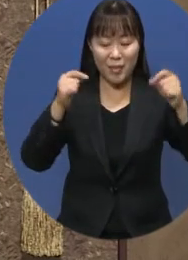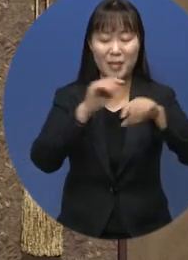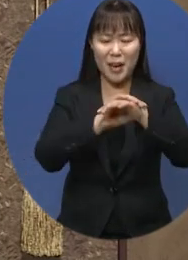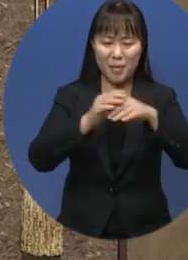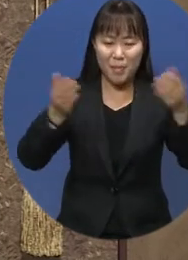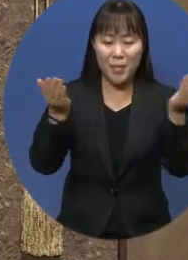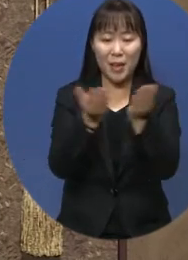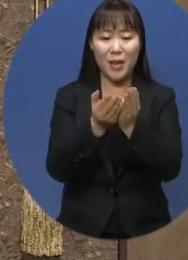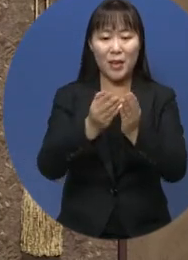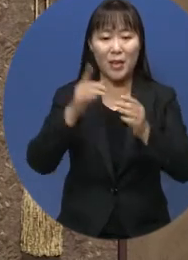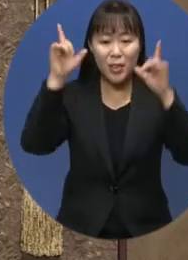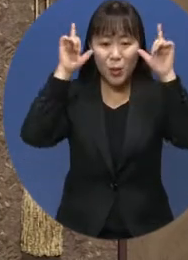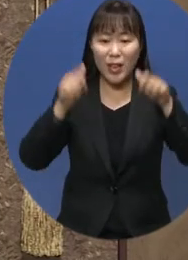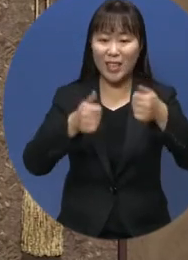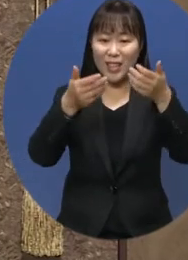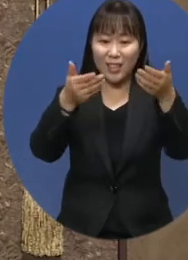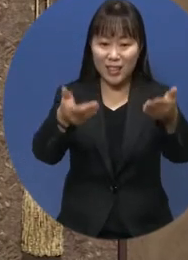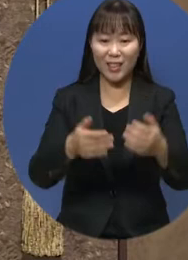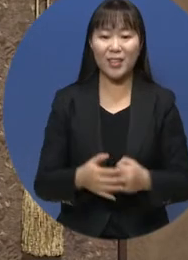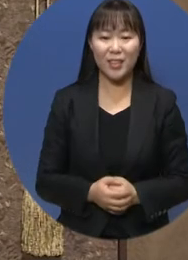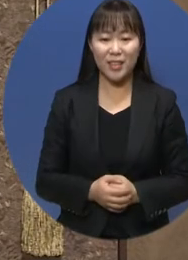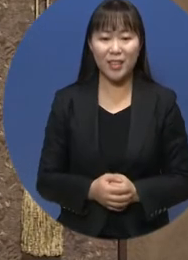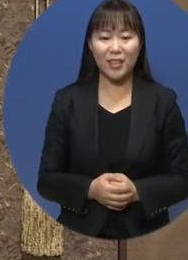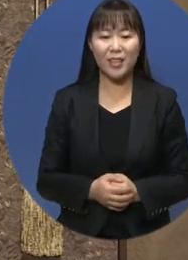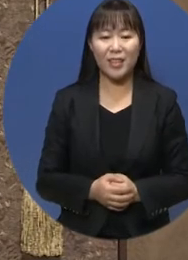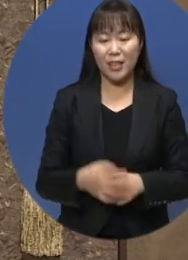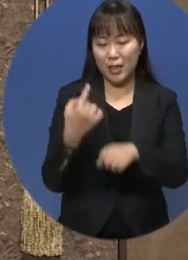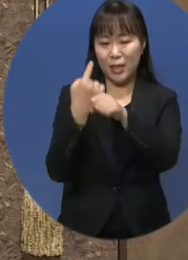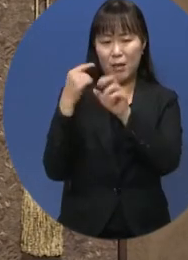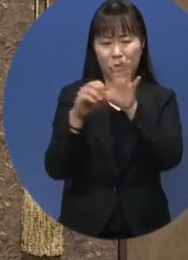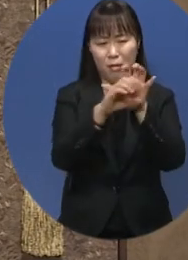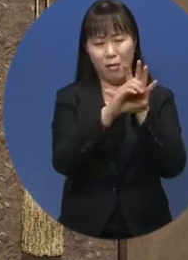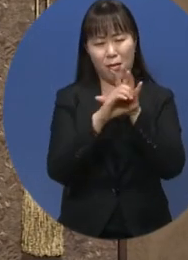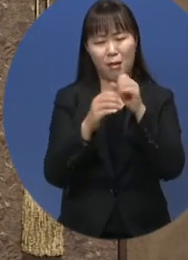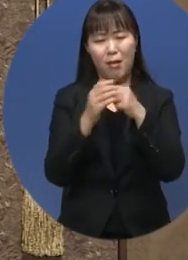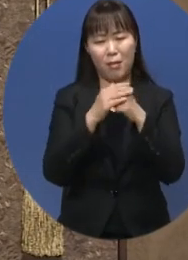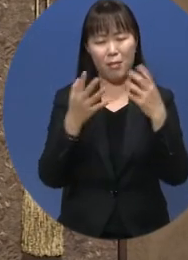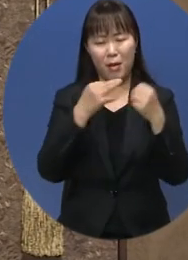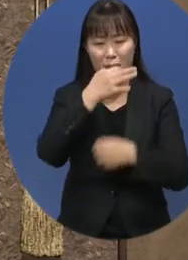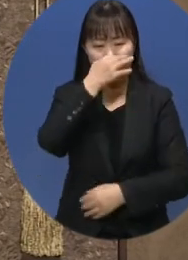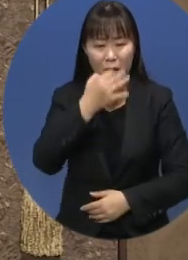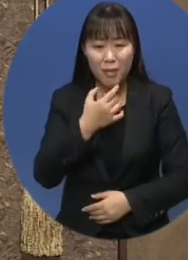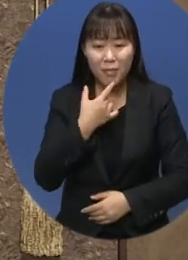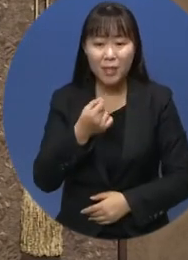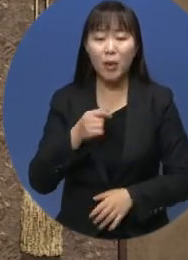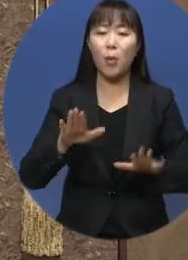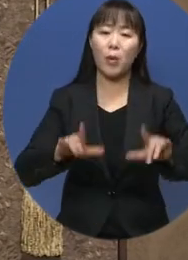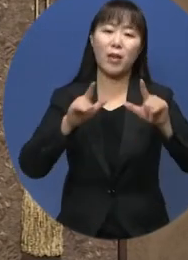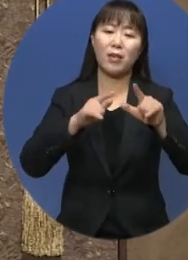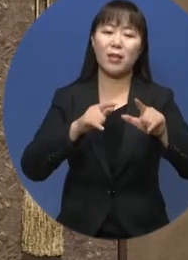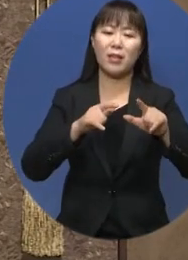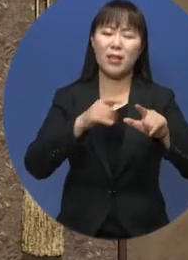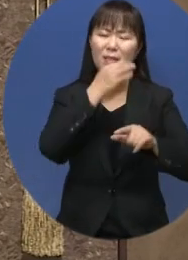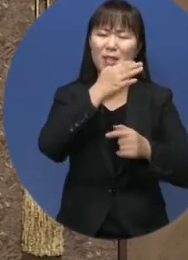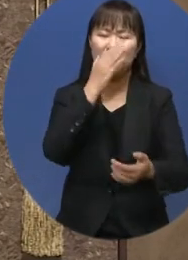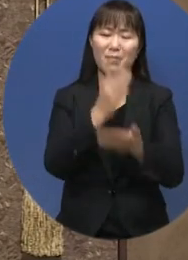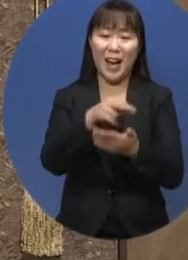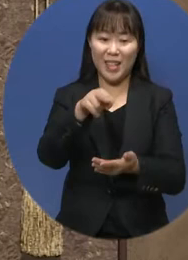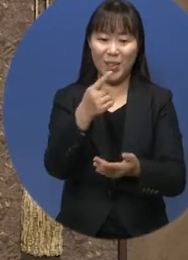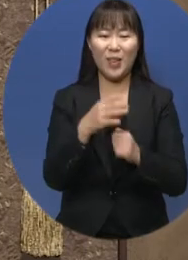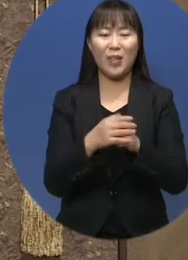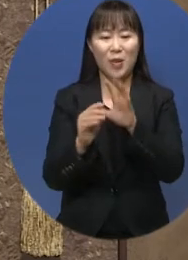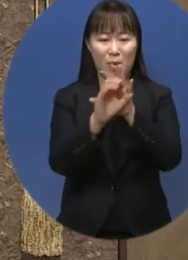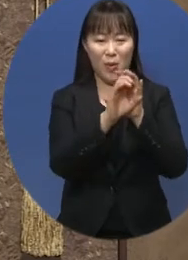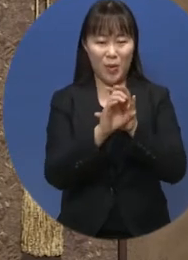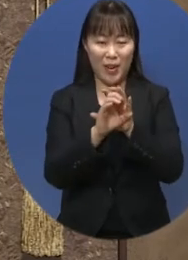서 인사를 드리겠습니다 어 작년 코르다 로 많이 힘드셨죠 올해는 힘들지 마소 그리고 코라도